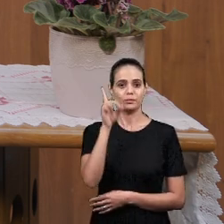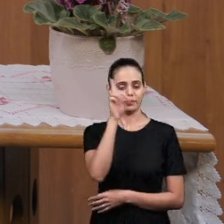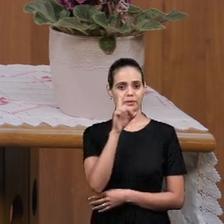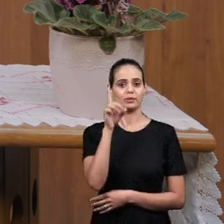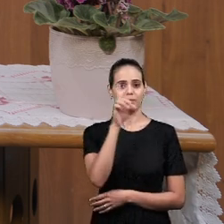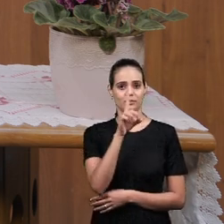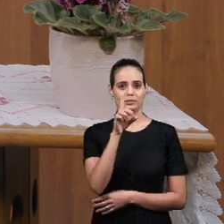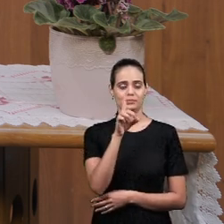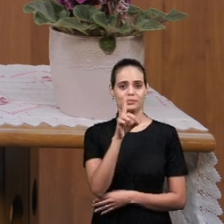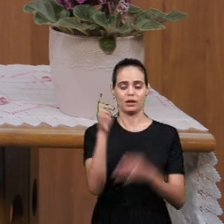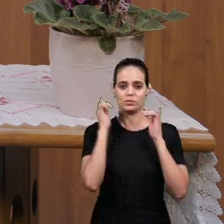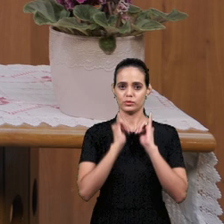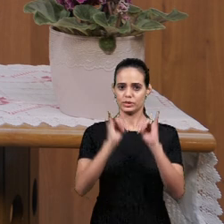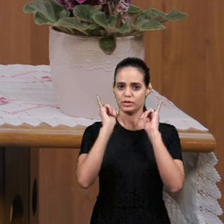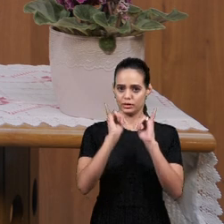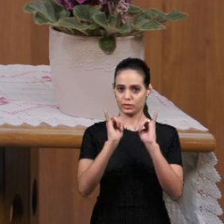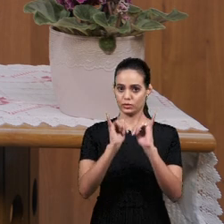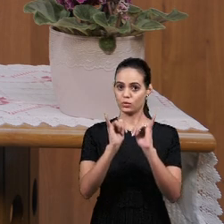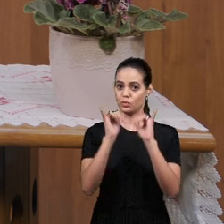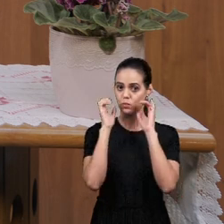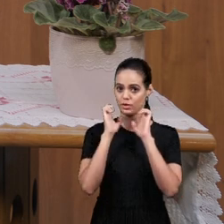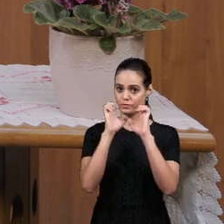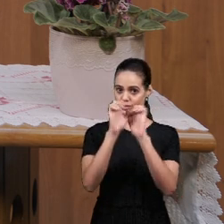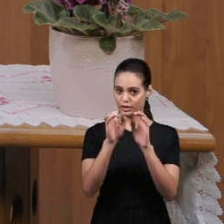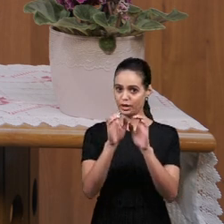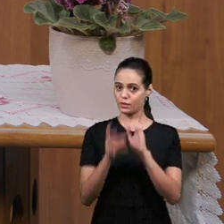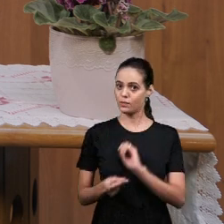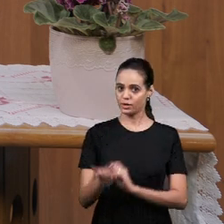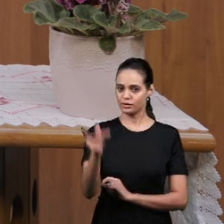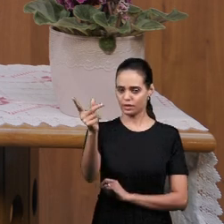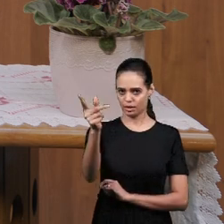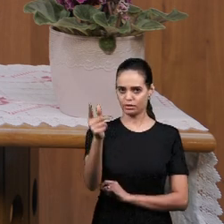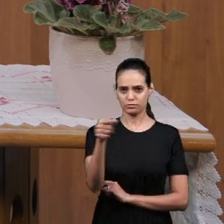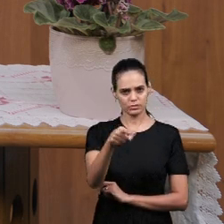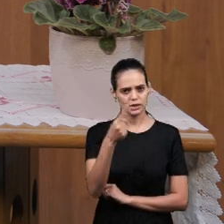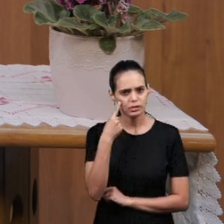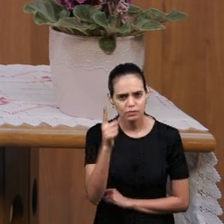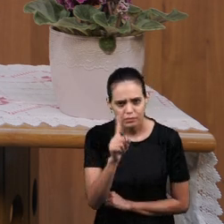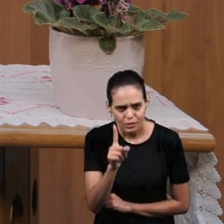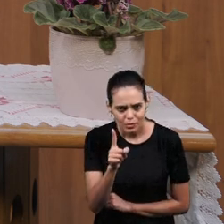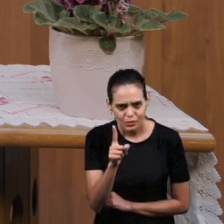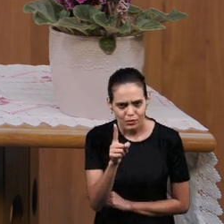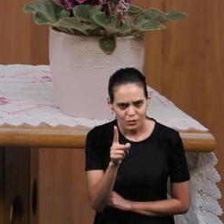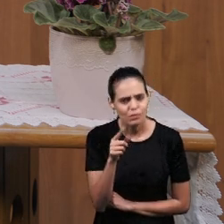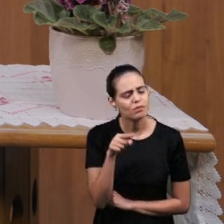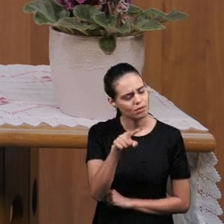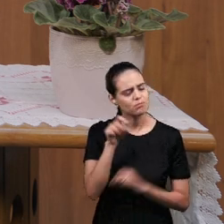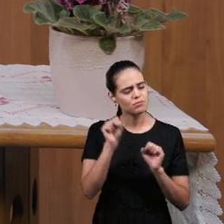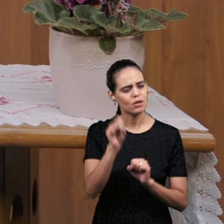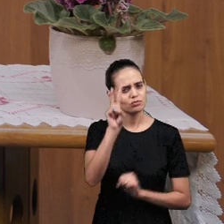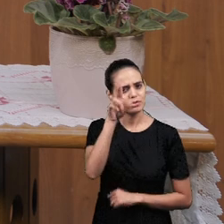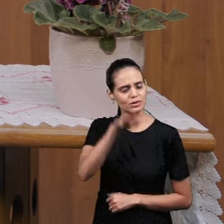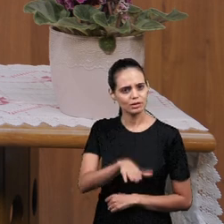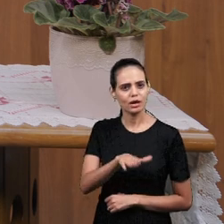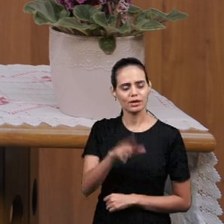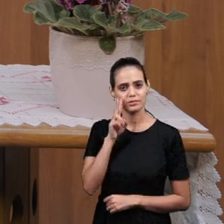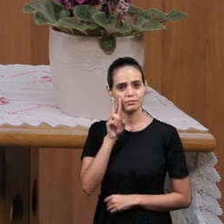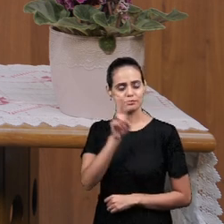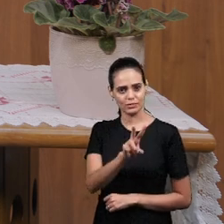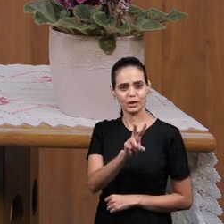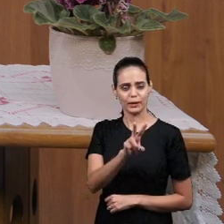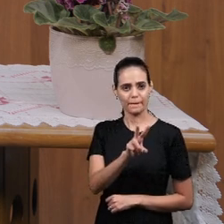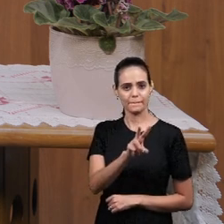vous qui n'avez pas encore regardé, et dans votre région, on n'a pas la transmission de programme, vous pouvez regarder sur la chaîne